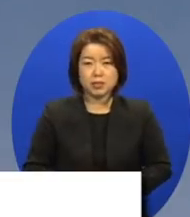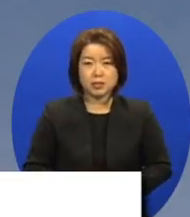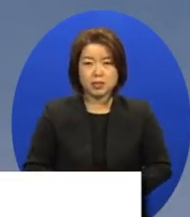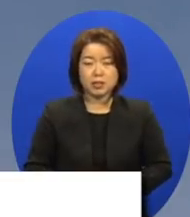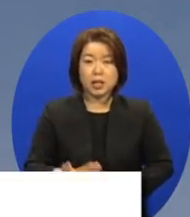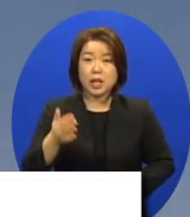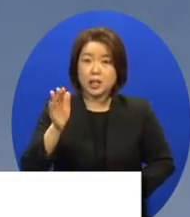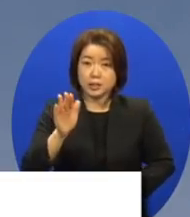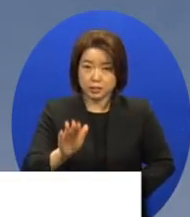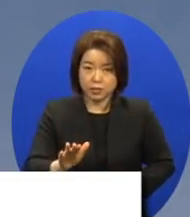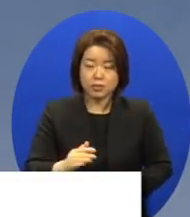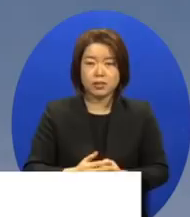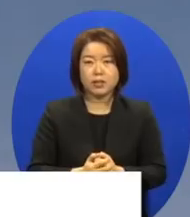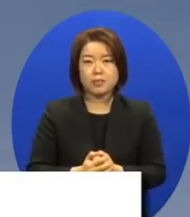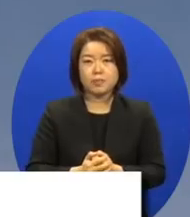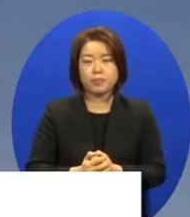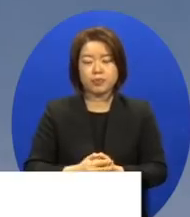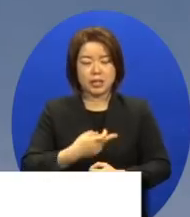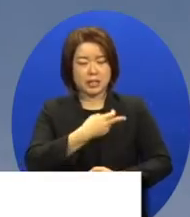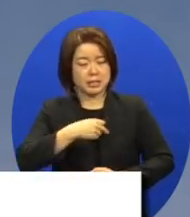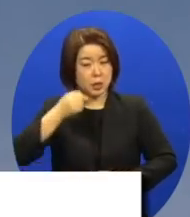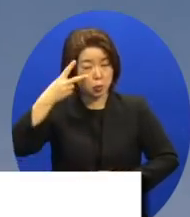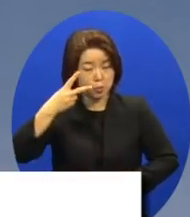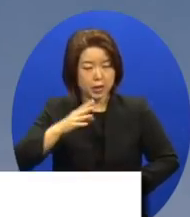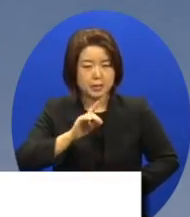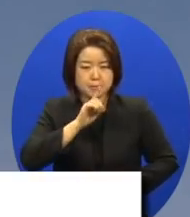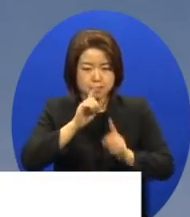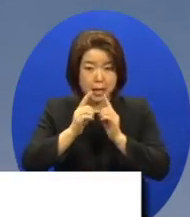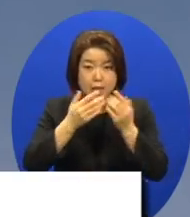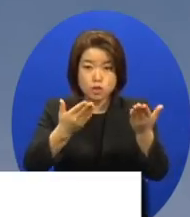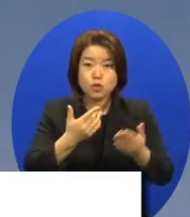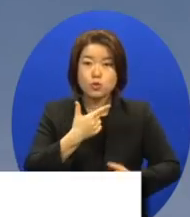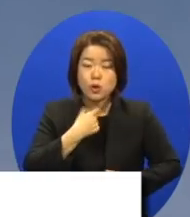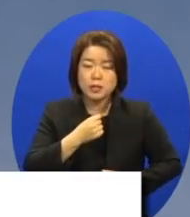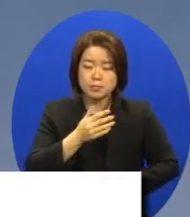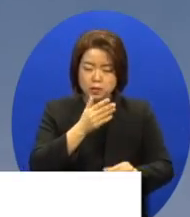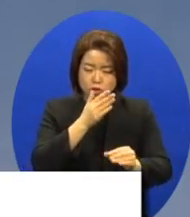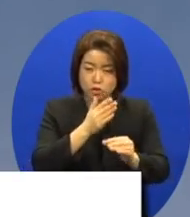그런데 사도 바울이 말해 로 하는 진정한 핵심은